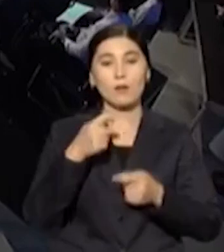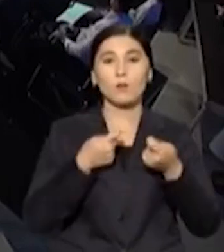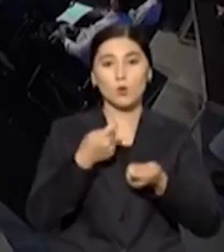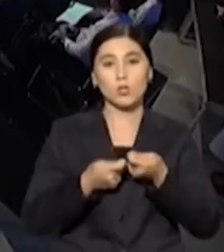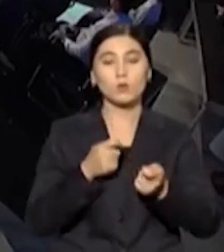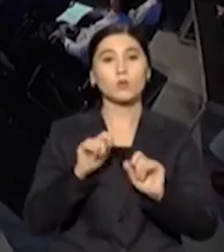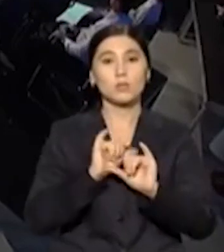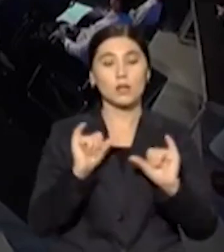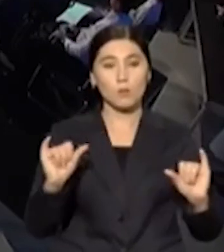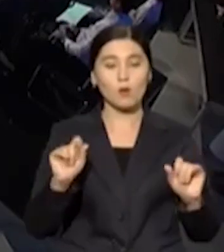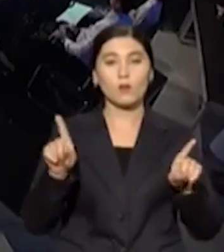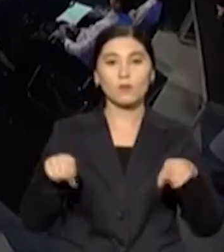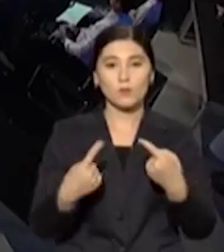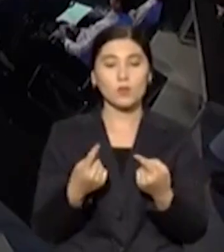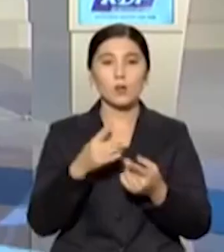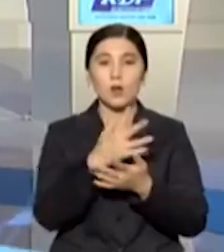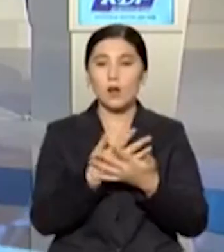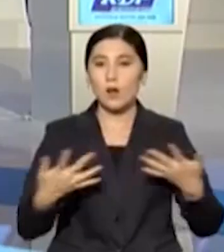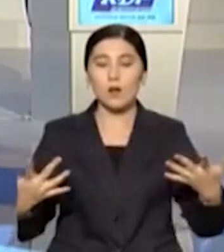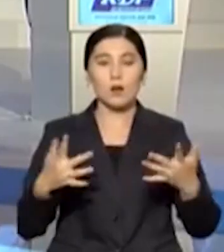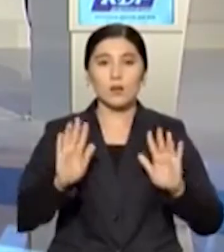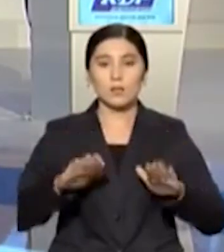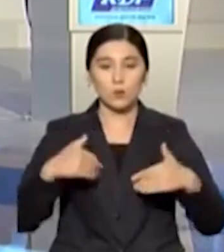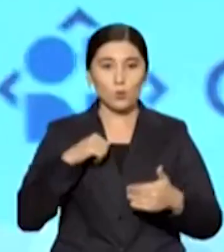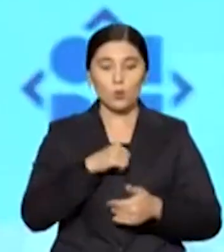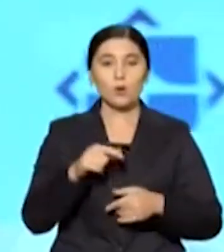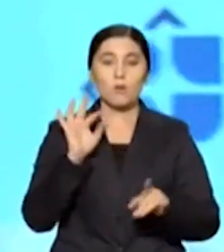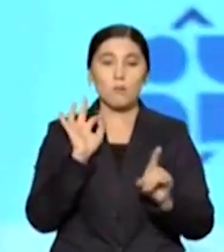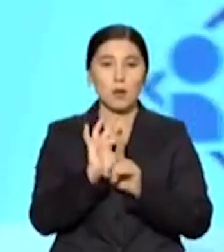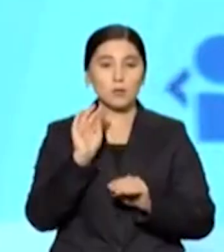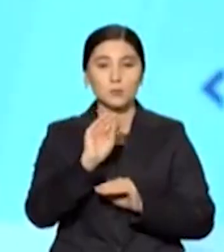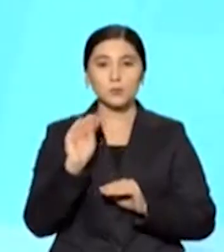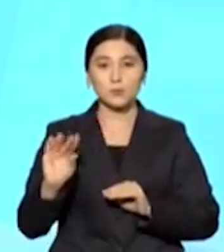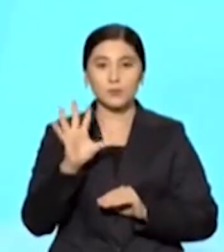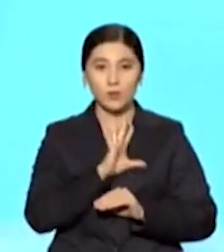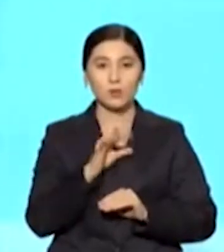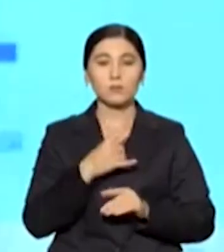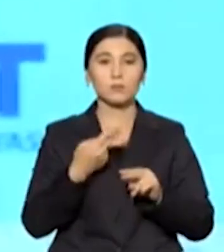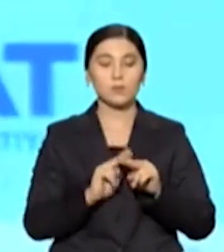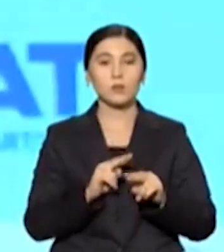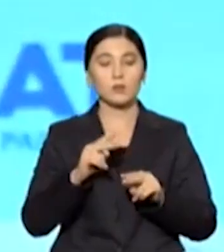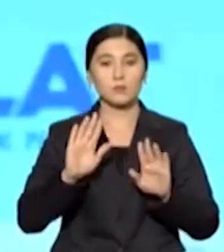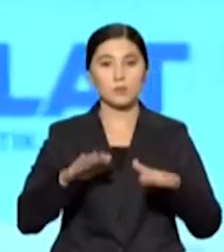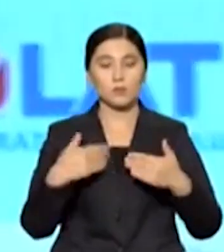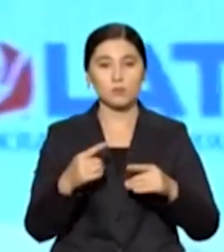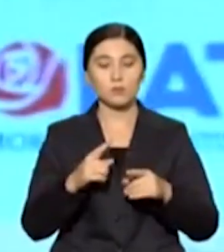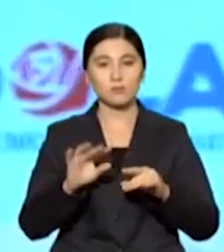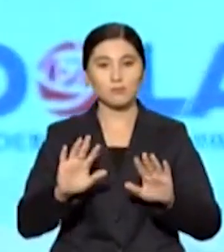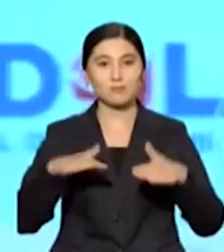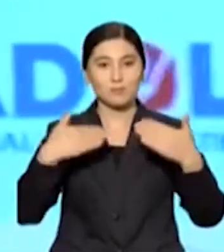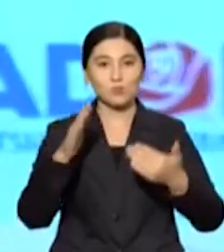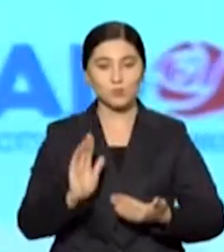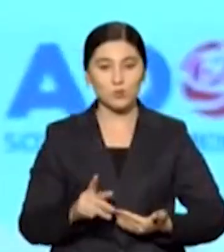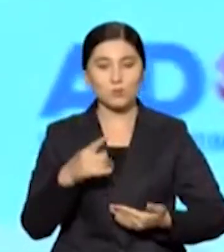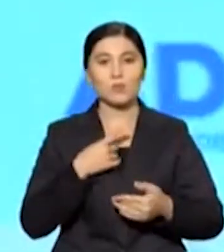davlat boshqaruvini takomillashtirish va rivojlantirish bo'yicha qator tashabbuslar bilan o'zini oldiga maqsad qilib qo'ygan va shu tashabbuslarni ilgari suryapti.